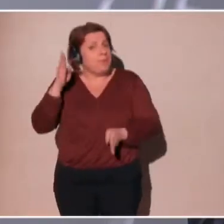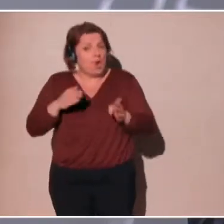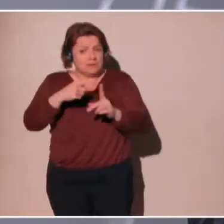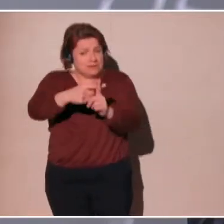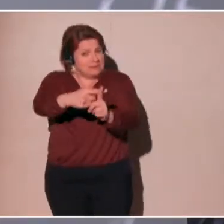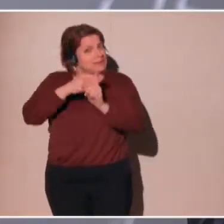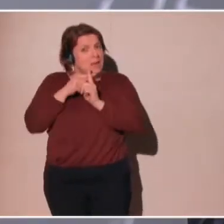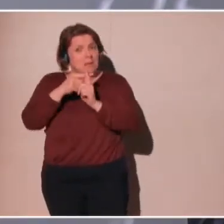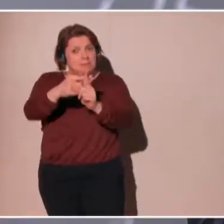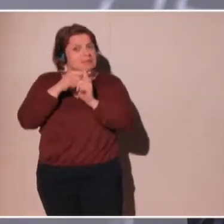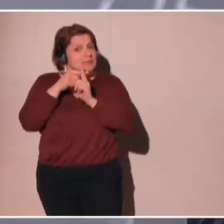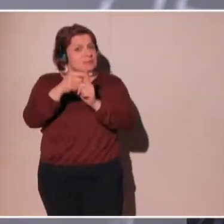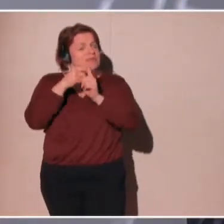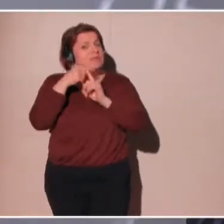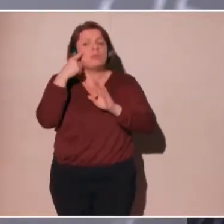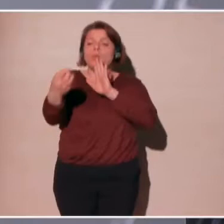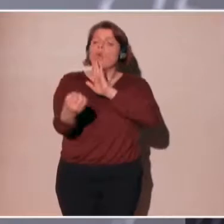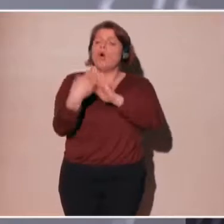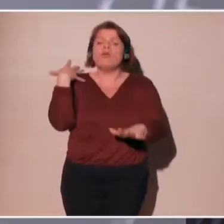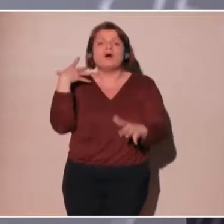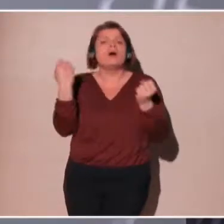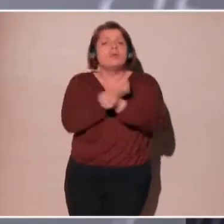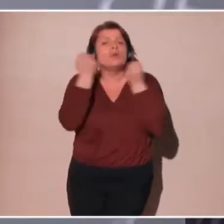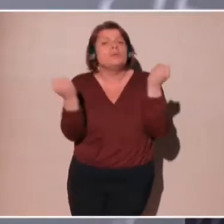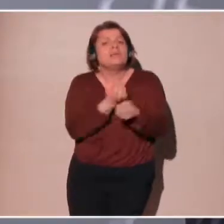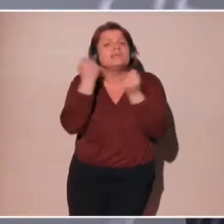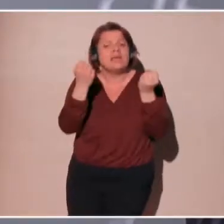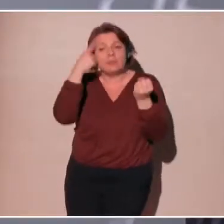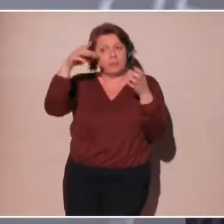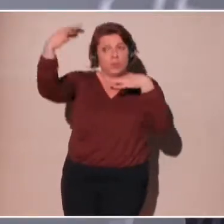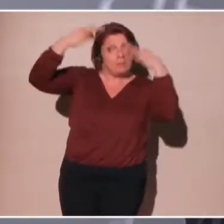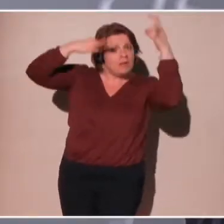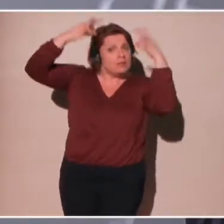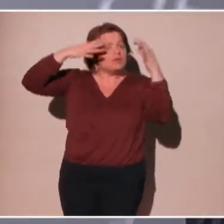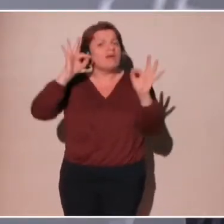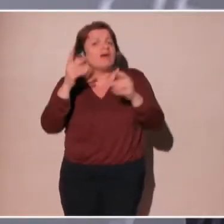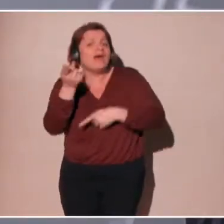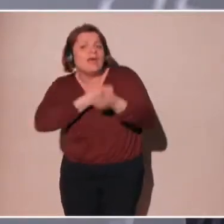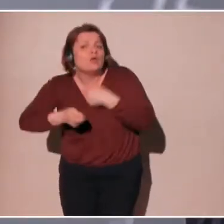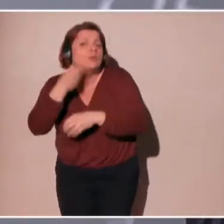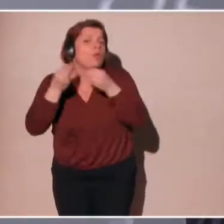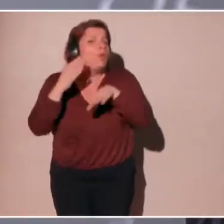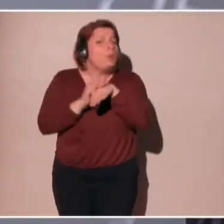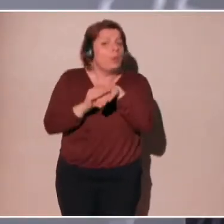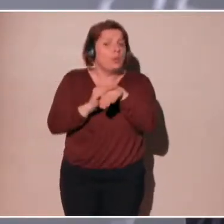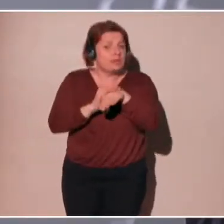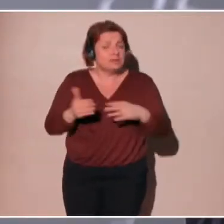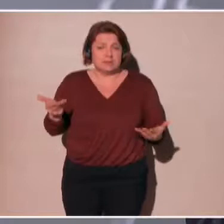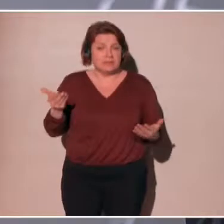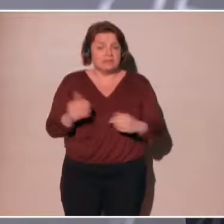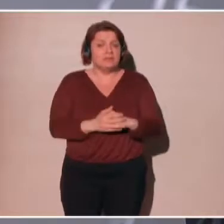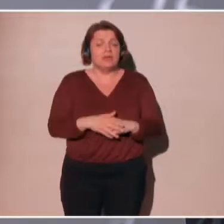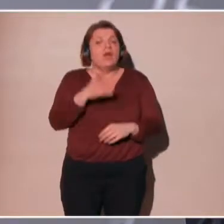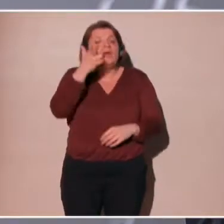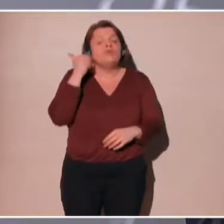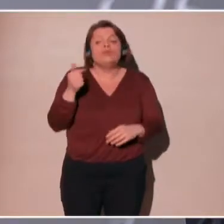manière systématique pour nous envoyer certaines publicités pour nous manipuler d'un point de vue économique ou politique. Et on a